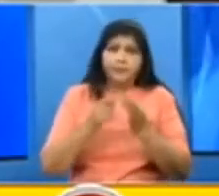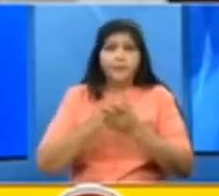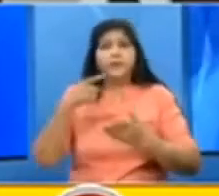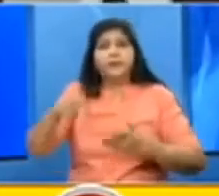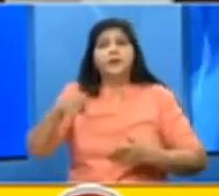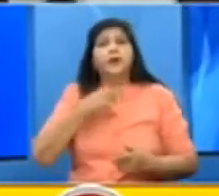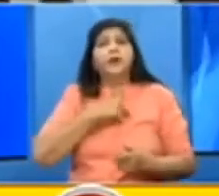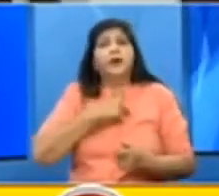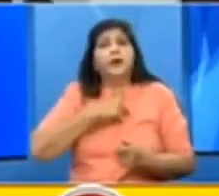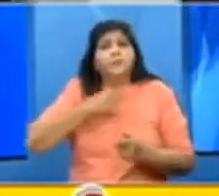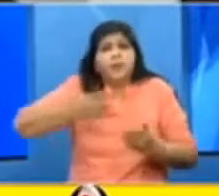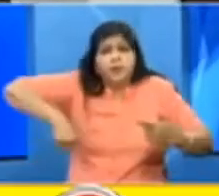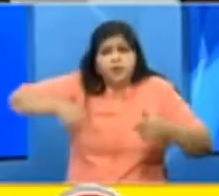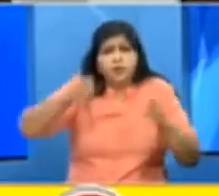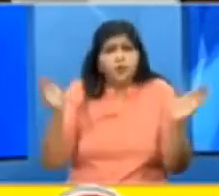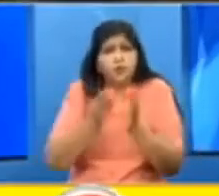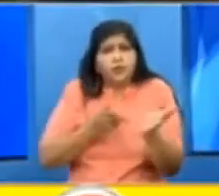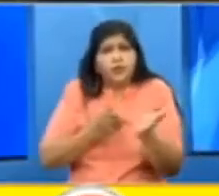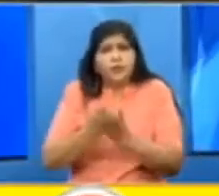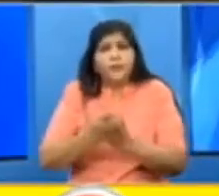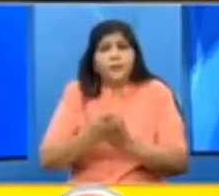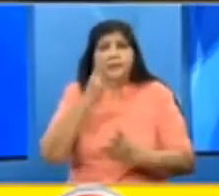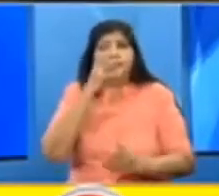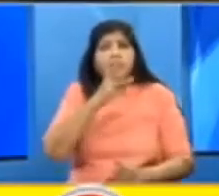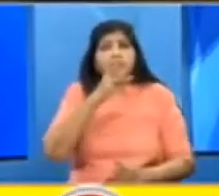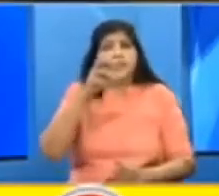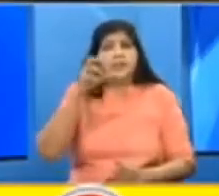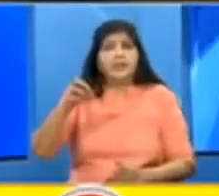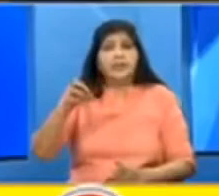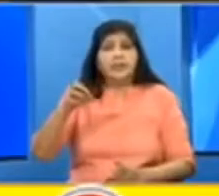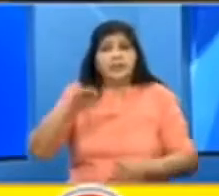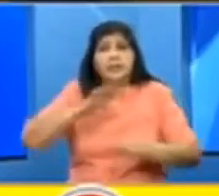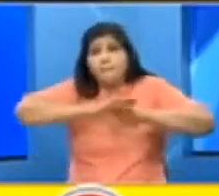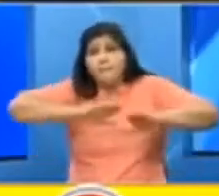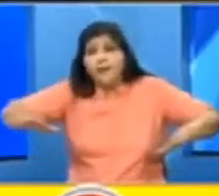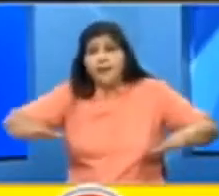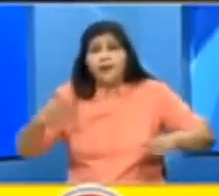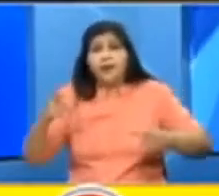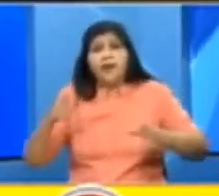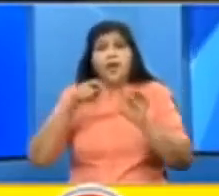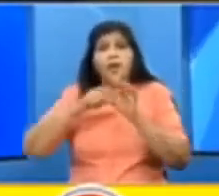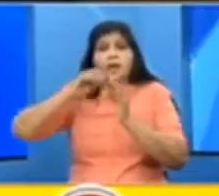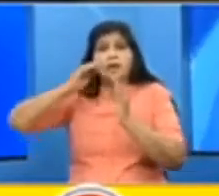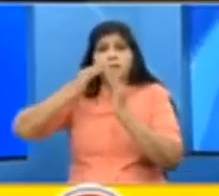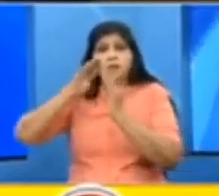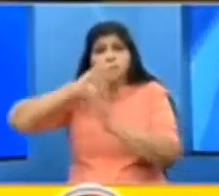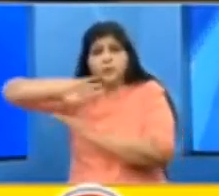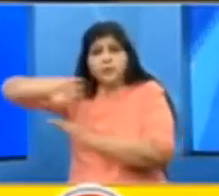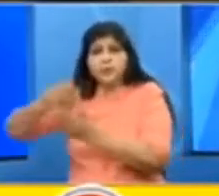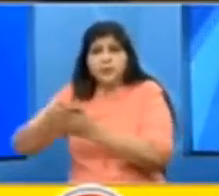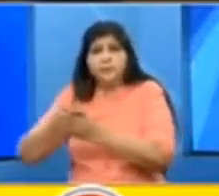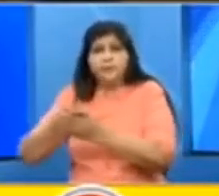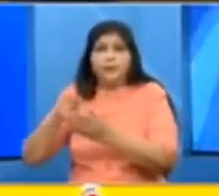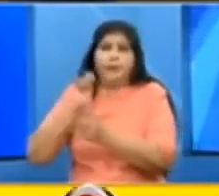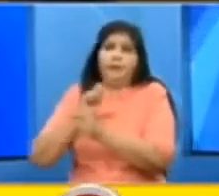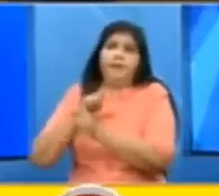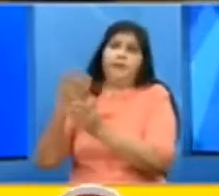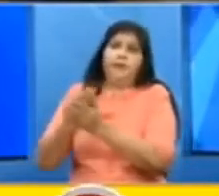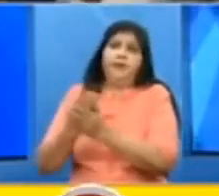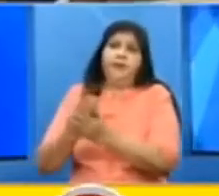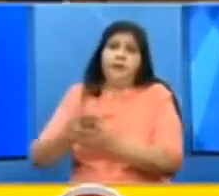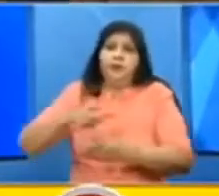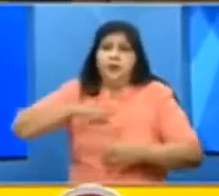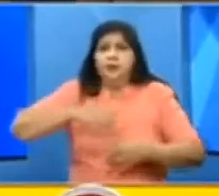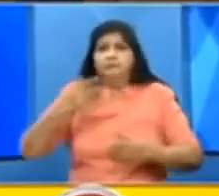अपनी पंचायत में 30 बेड का एक क्वारंटाइन सेंटर बनवाया। पंचायत आने वाले रास्तों पर पानी की